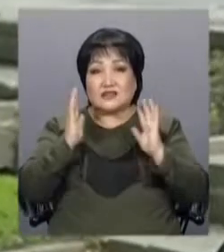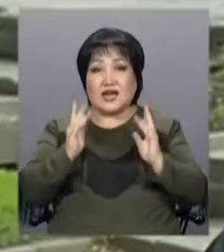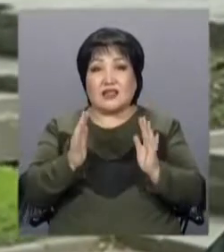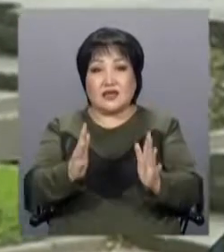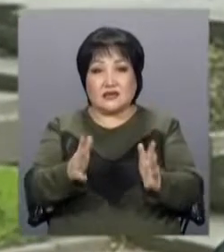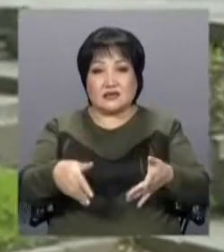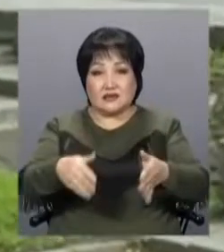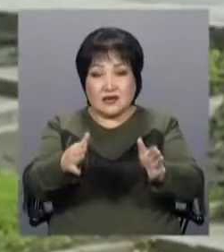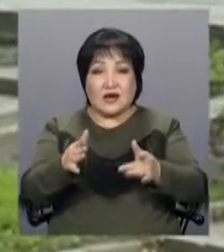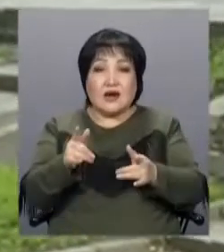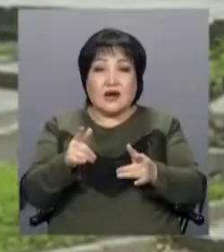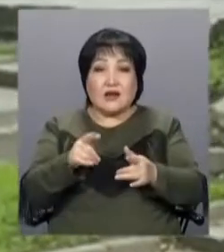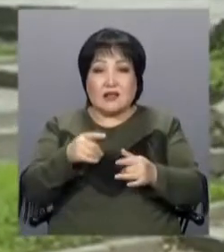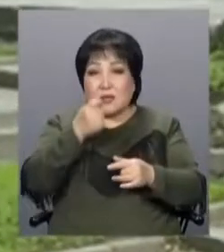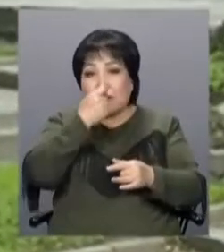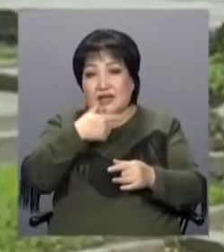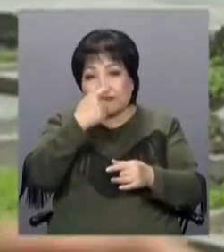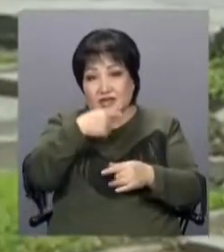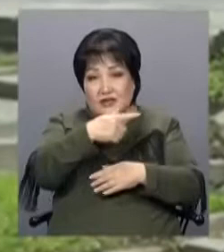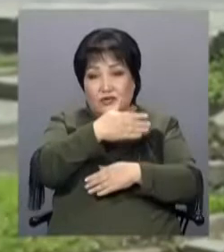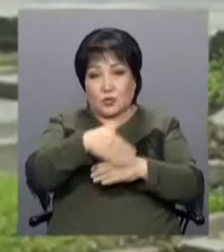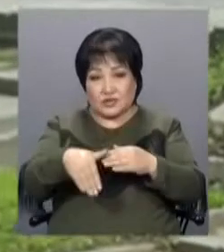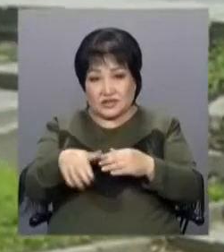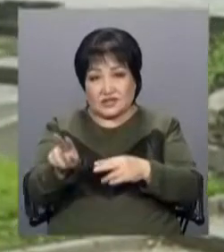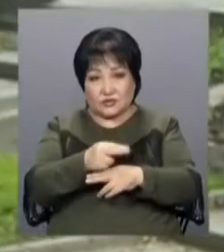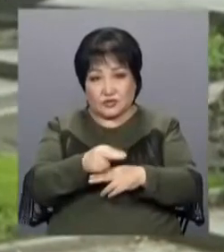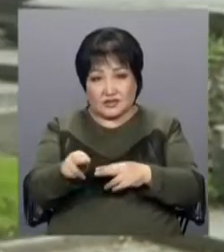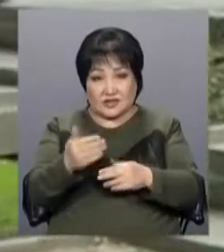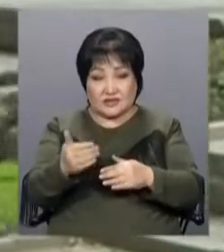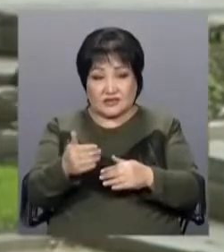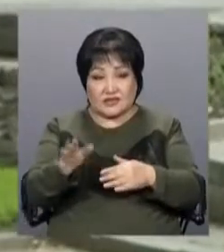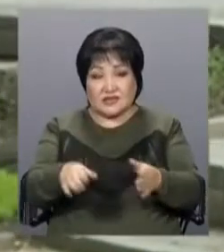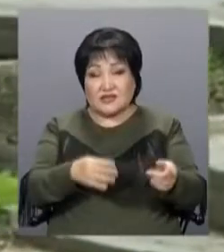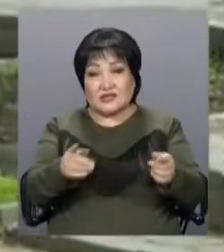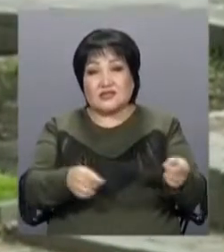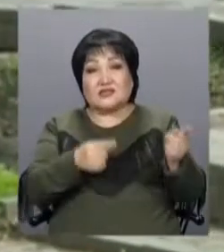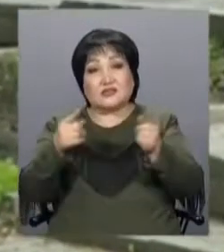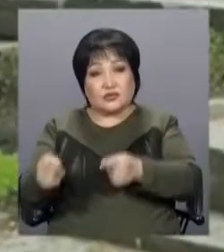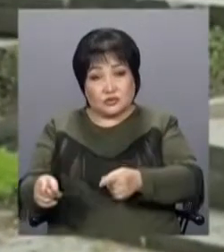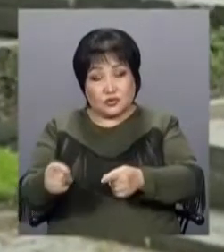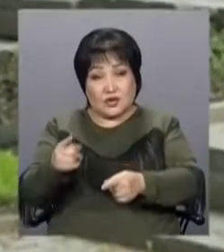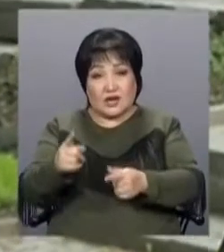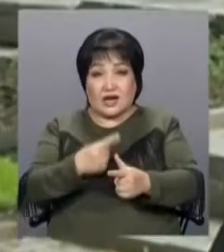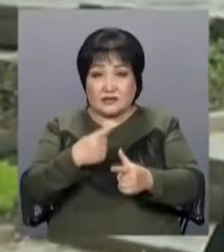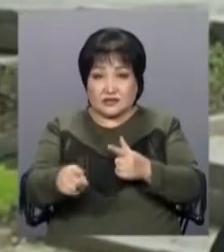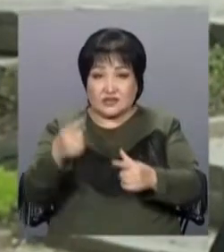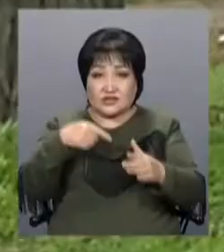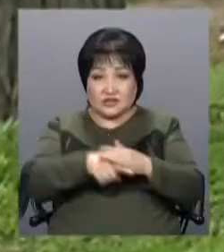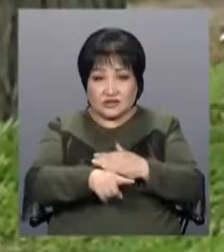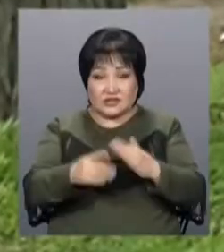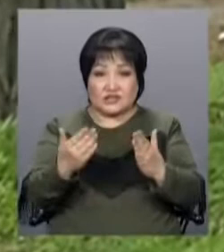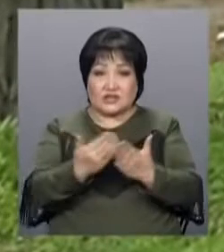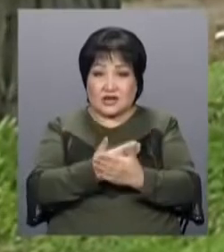жатыр. Енді ол жерге бір или сыртқа шығару керек, или сол жерде благоустройствосын жаңа бір ғимараттар салу керек деп